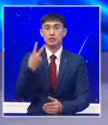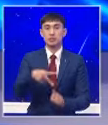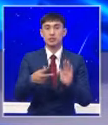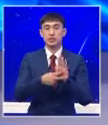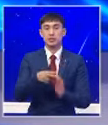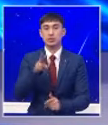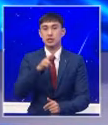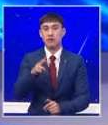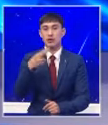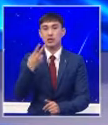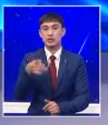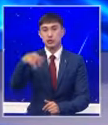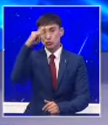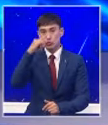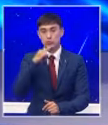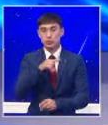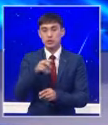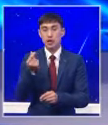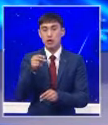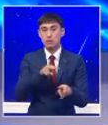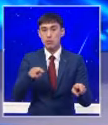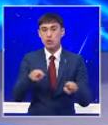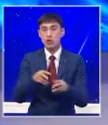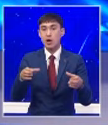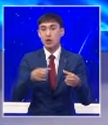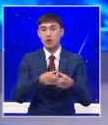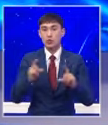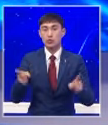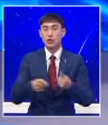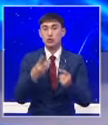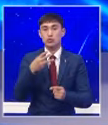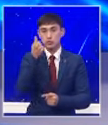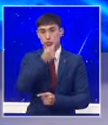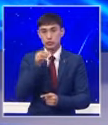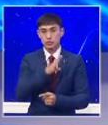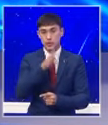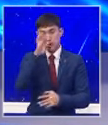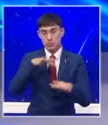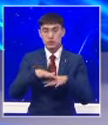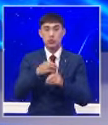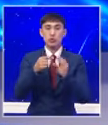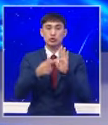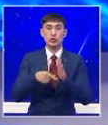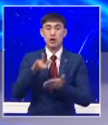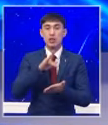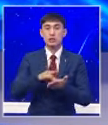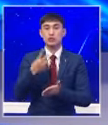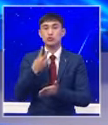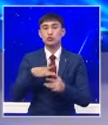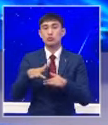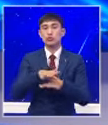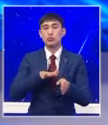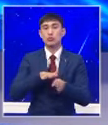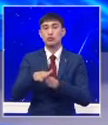28 қаңтар Қазақстан Республикасы қаржы мониторингі агенттігінің құрылғанына 3 жыл. Еліміздің 17 қаласы мен 3